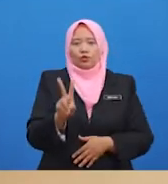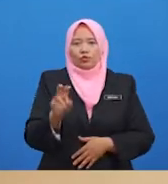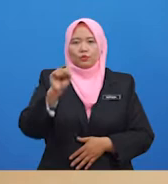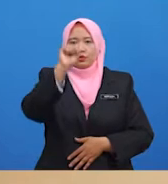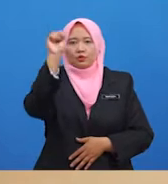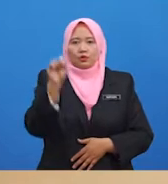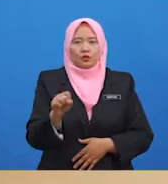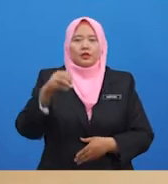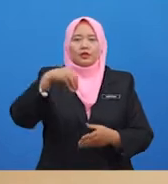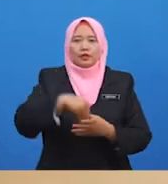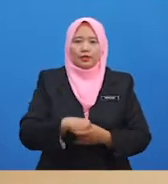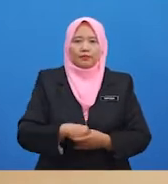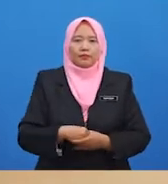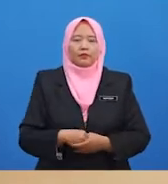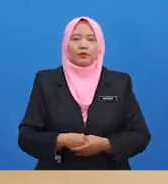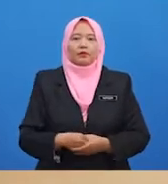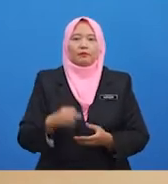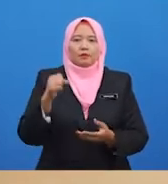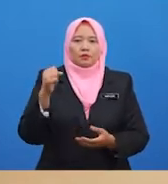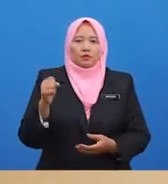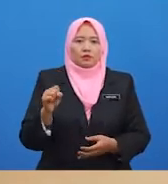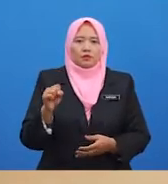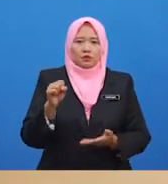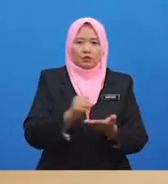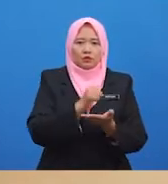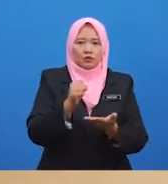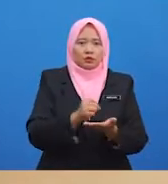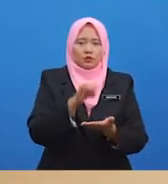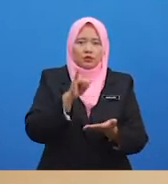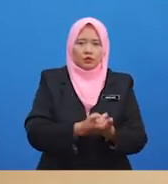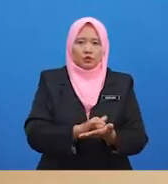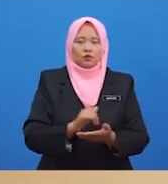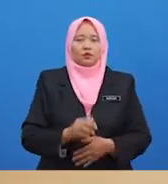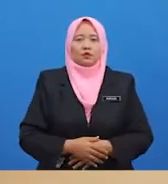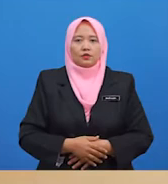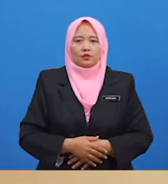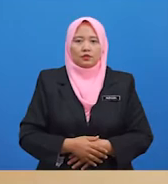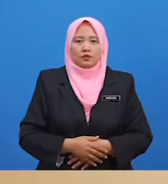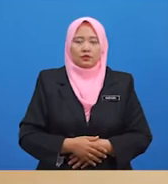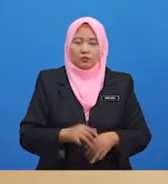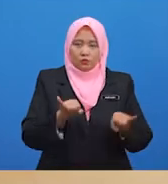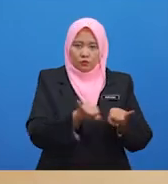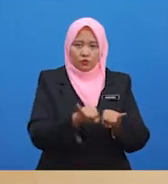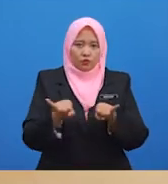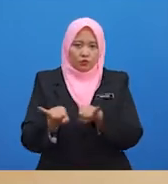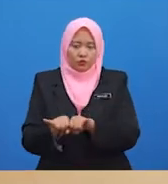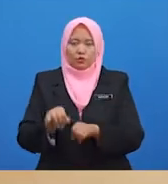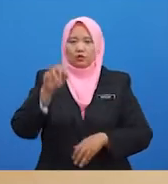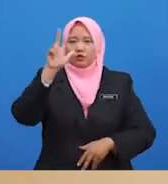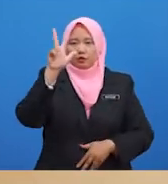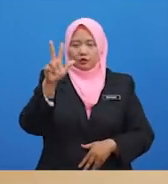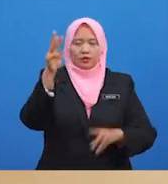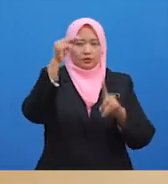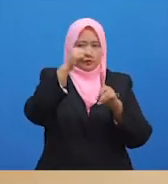Nyatakan 2 persoalan yang terdapat dalam sajak tersebut. Soalan ini juga memperuntukkan